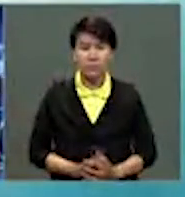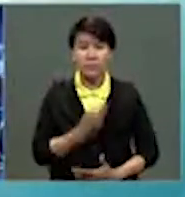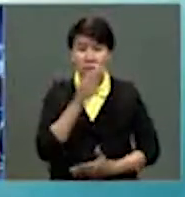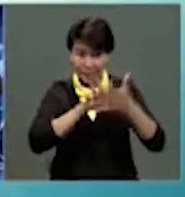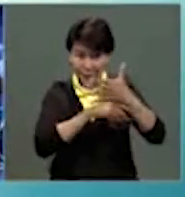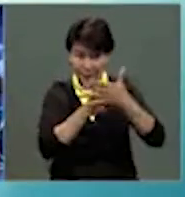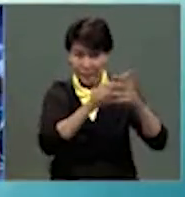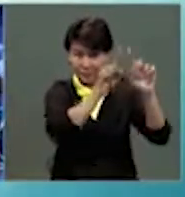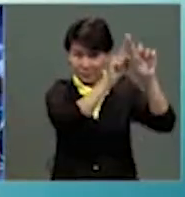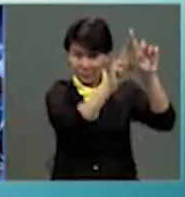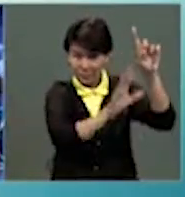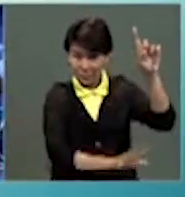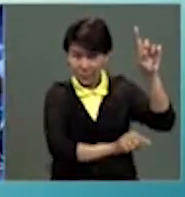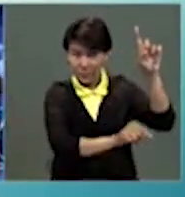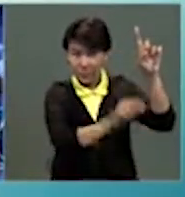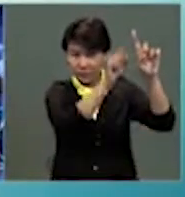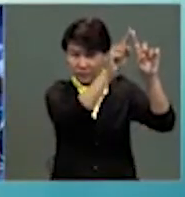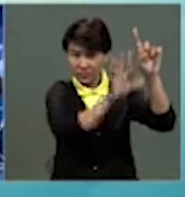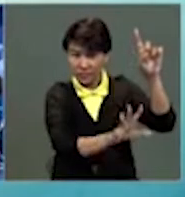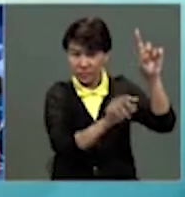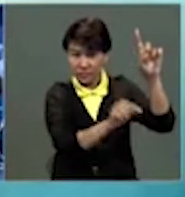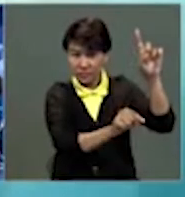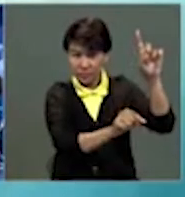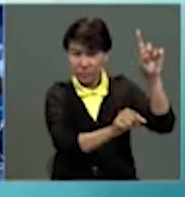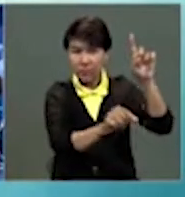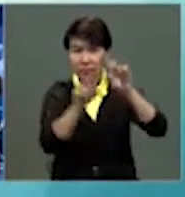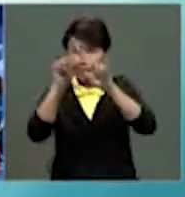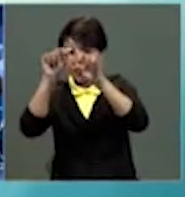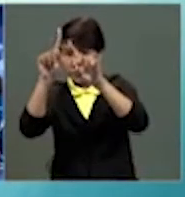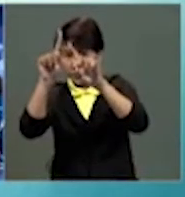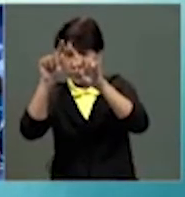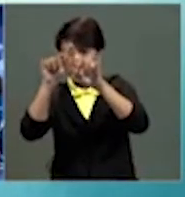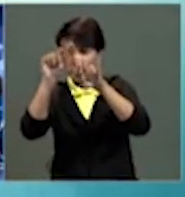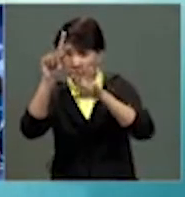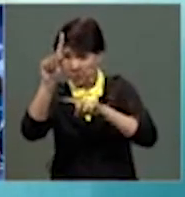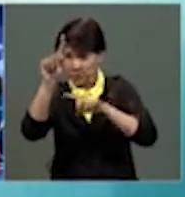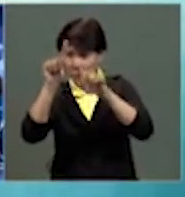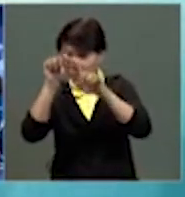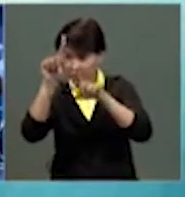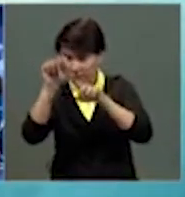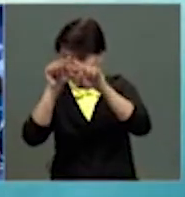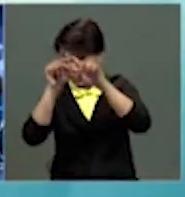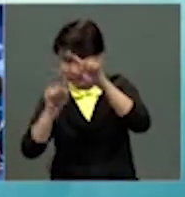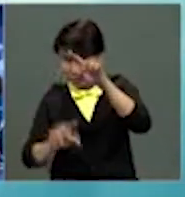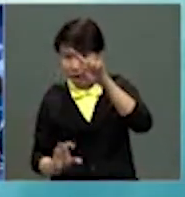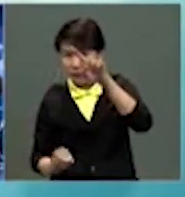นะครับแล้วก็อันดับทั้งหลายอยู่ในเอ่อ 1ถึง 5 21ถึง 50ก็อยู่ในตารางที่ 2